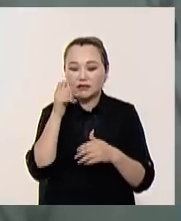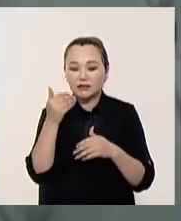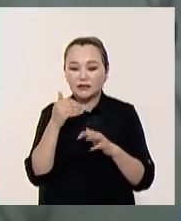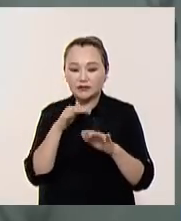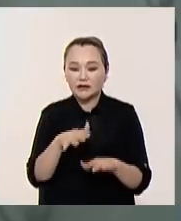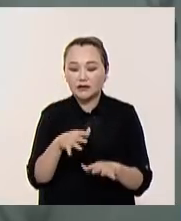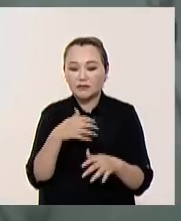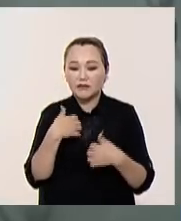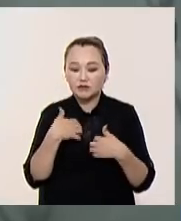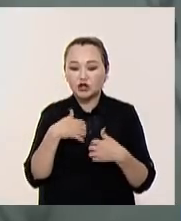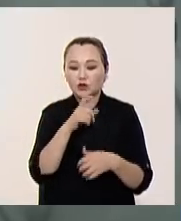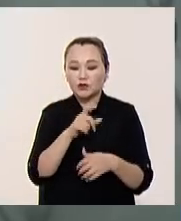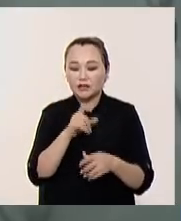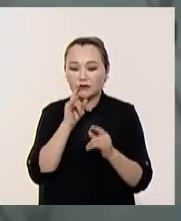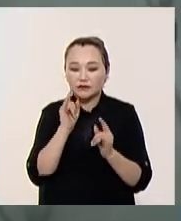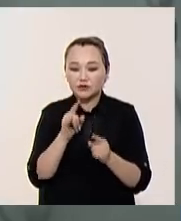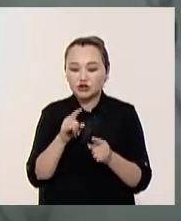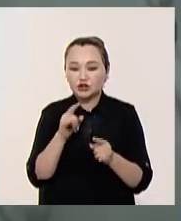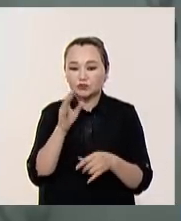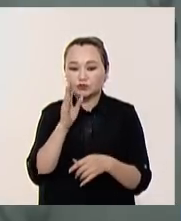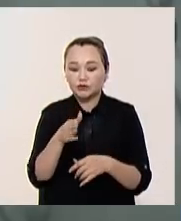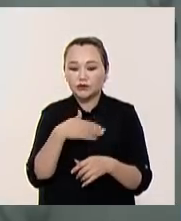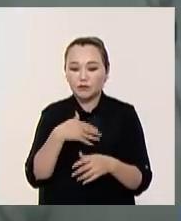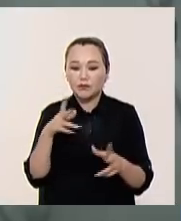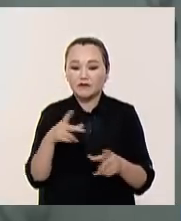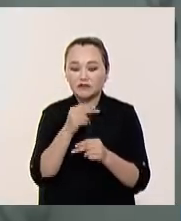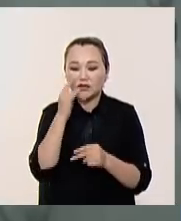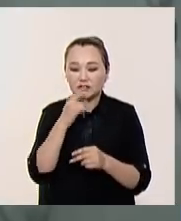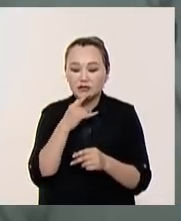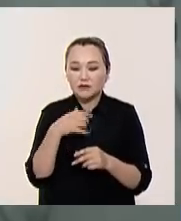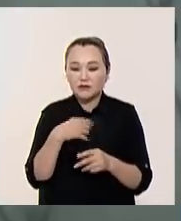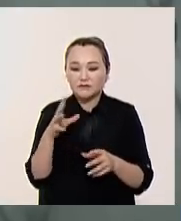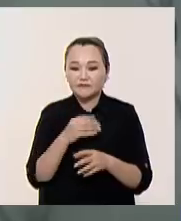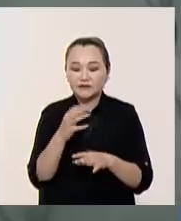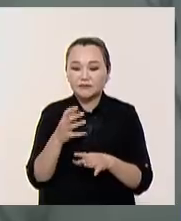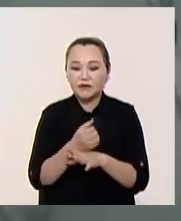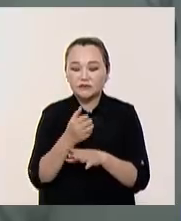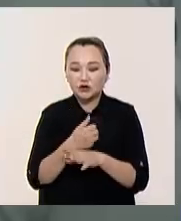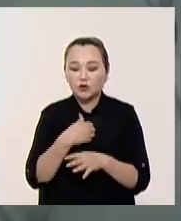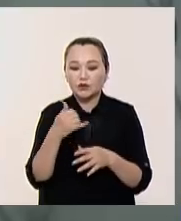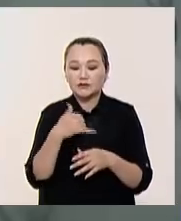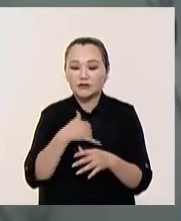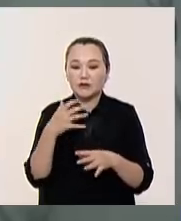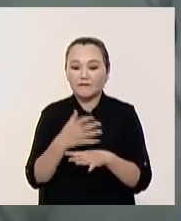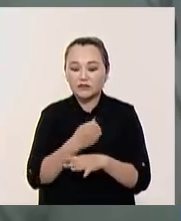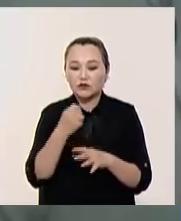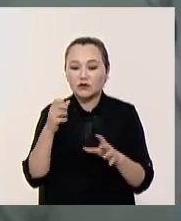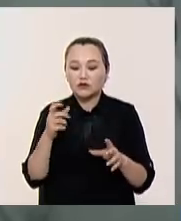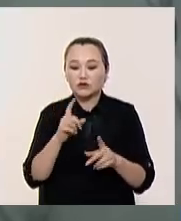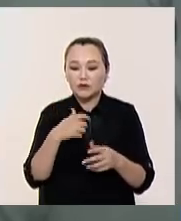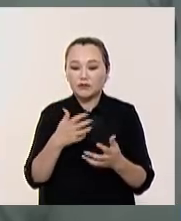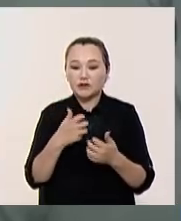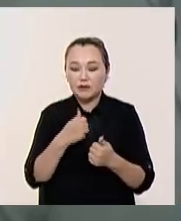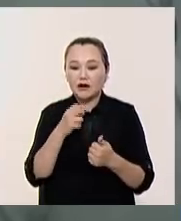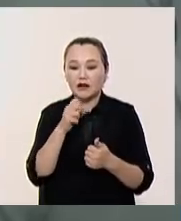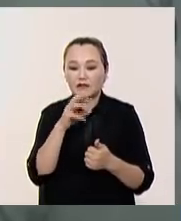Вот, поспешишь, людей насмешишь. И нам очень повезло, казахи вообще мы везунчики, да, нам очень повезло, что мы принимаем